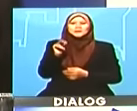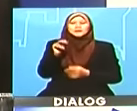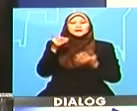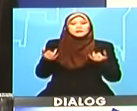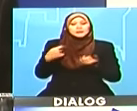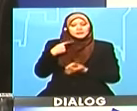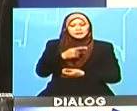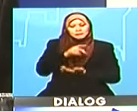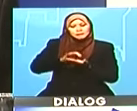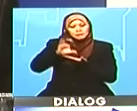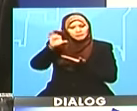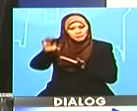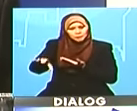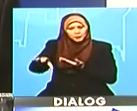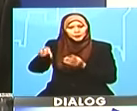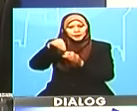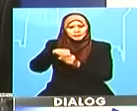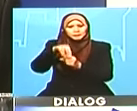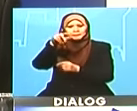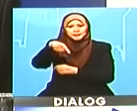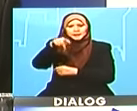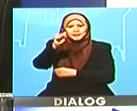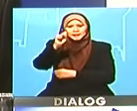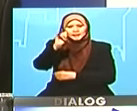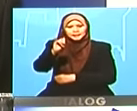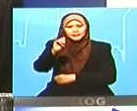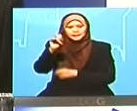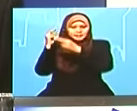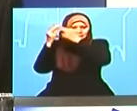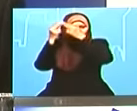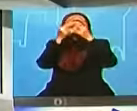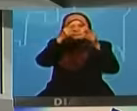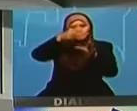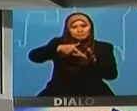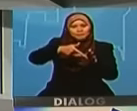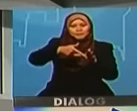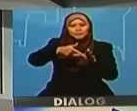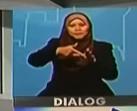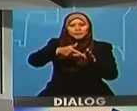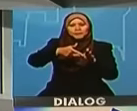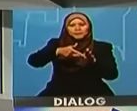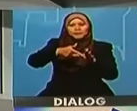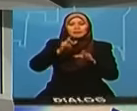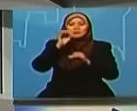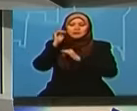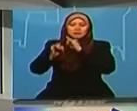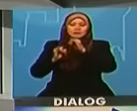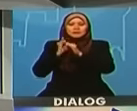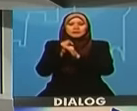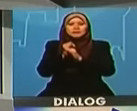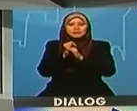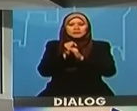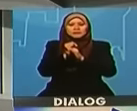melabur dalam PSI, Petro Saudi International. Petro Saudi International ini